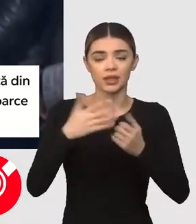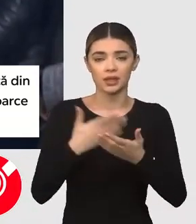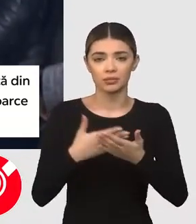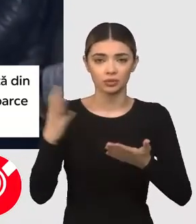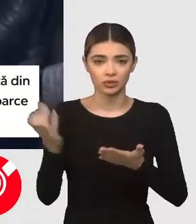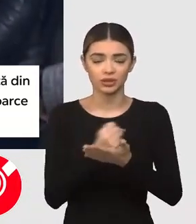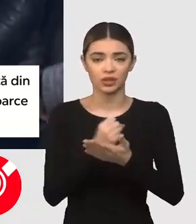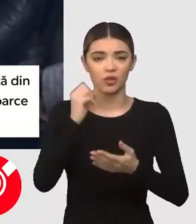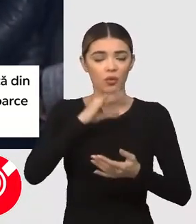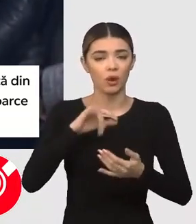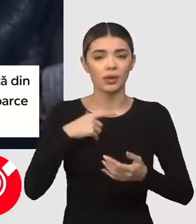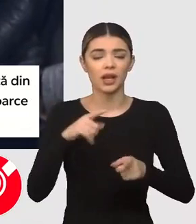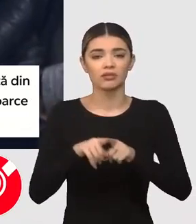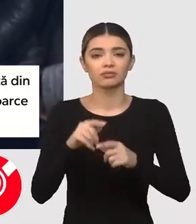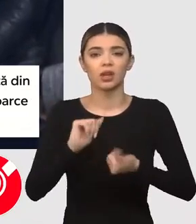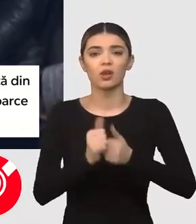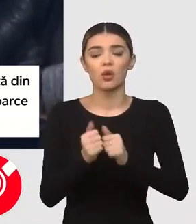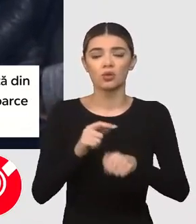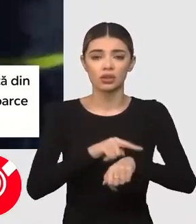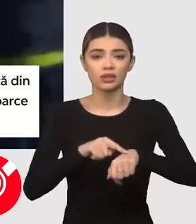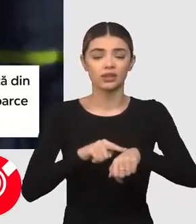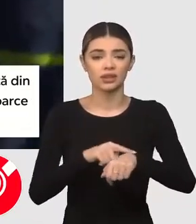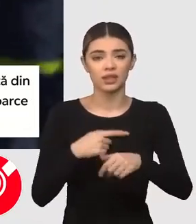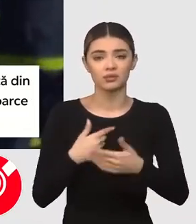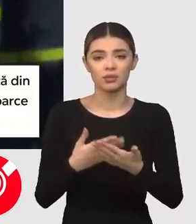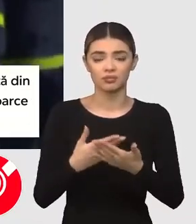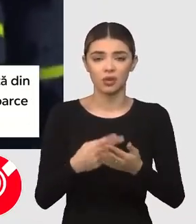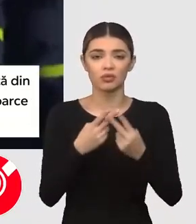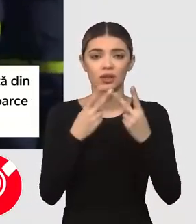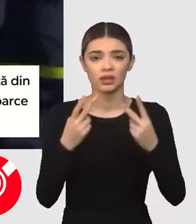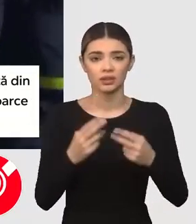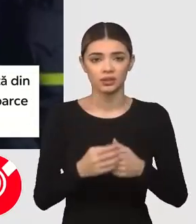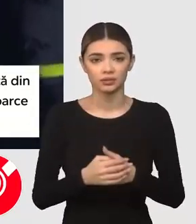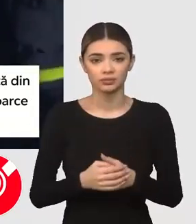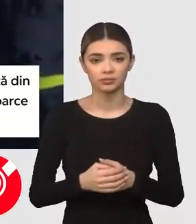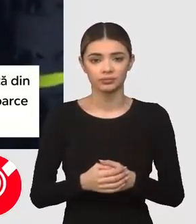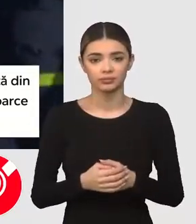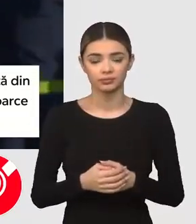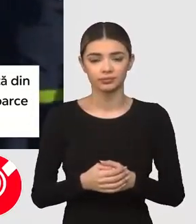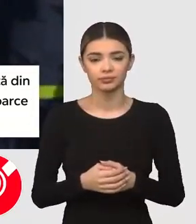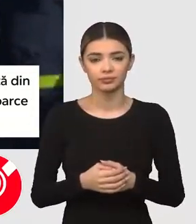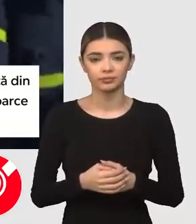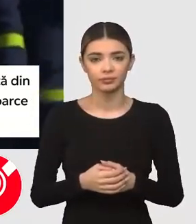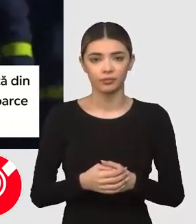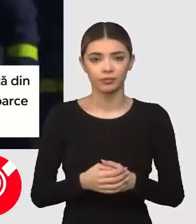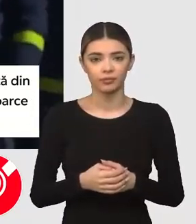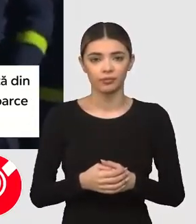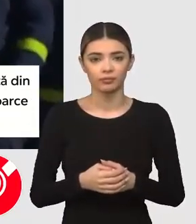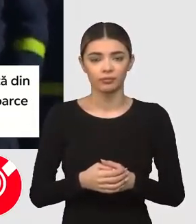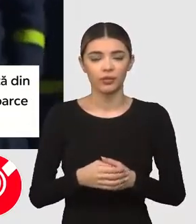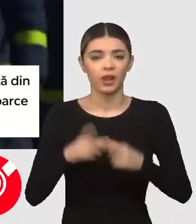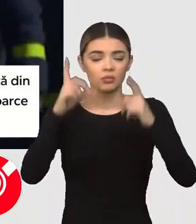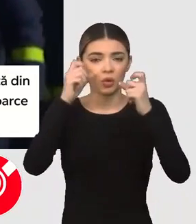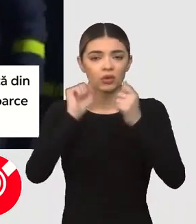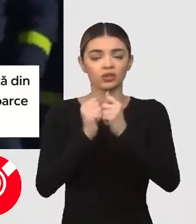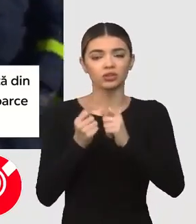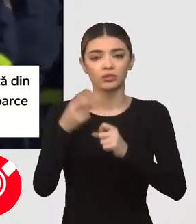într-un maraton contratimp pentru viață. Imaginile cu voi în